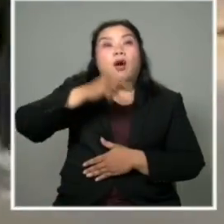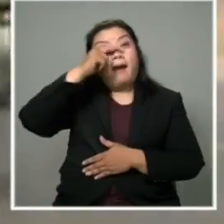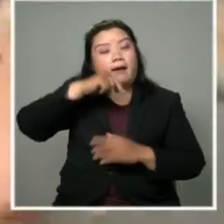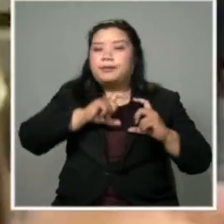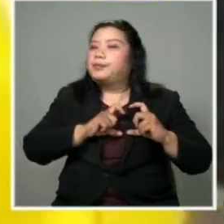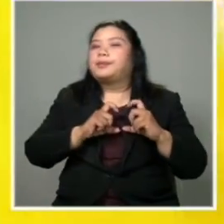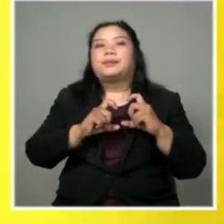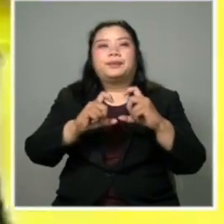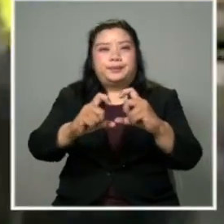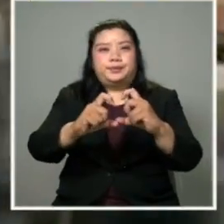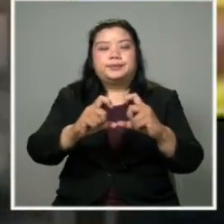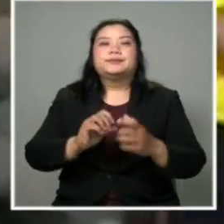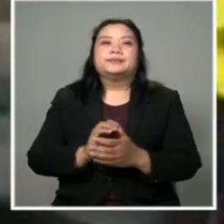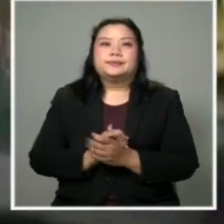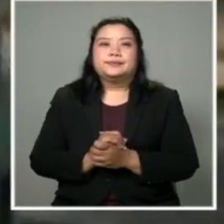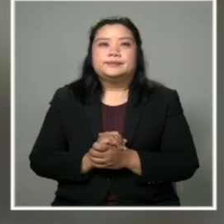ศค่ะ